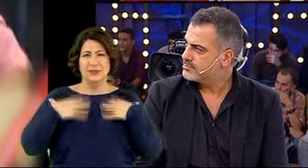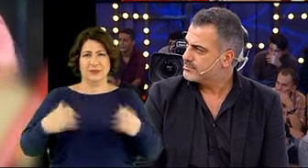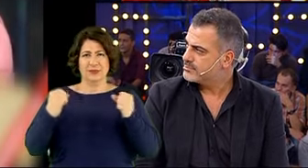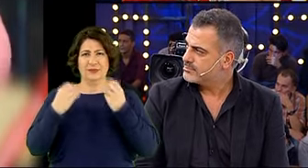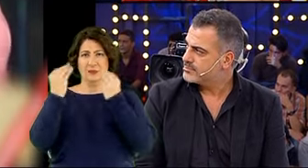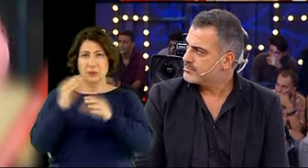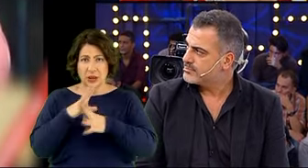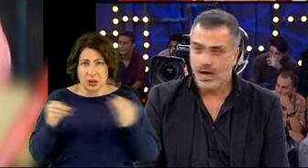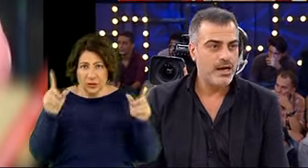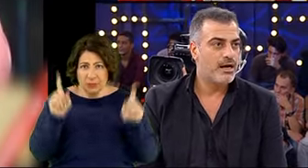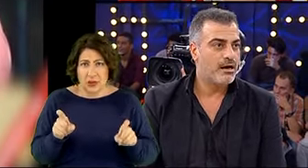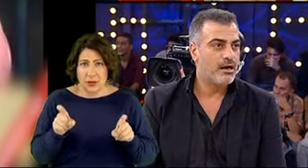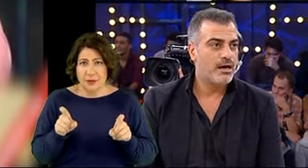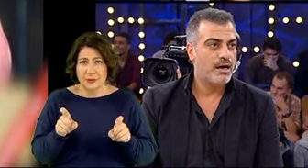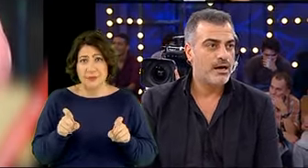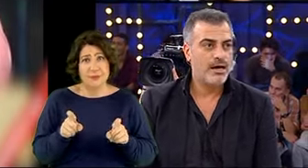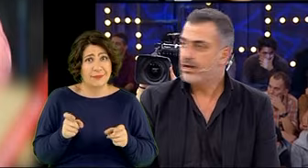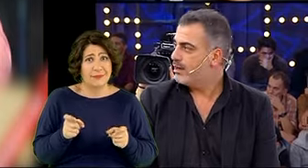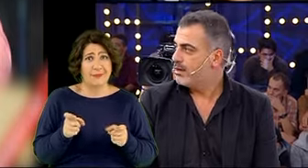acın abicim? Onu söyle bana. Şu anda